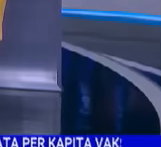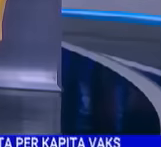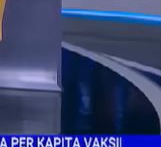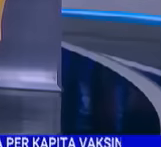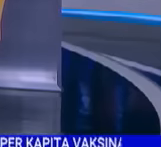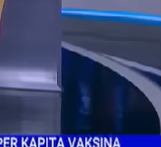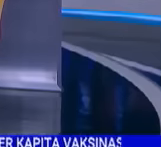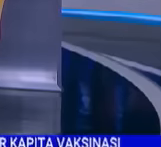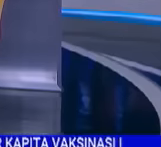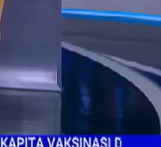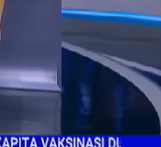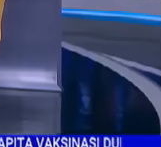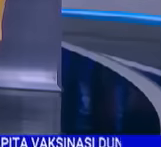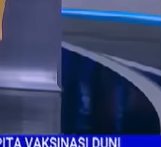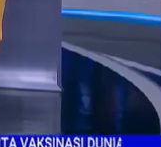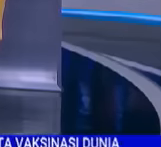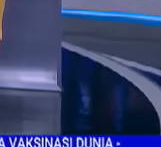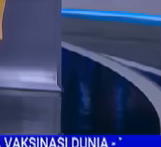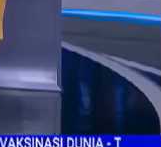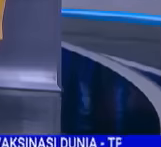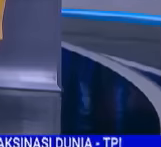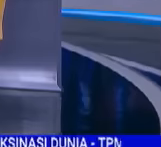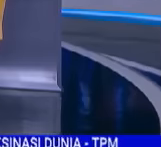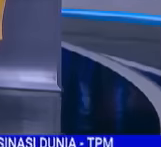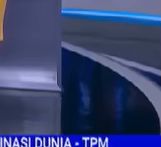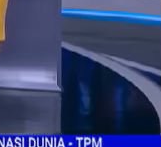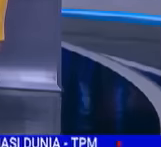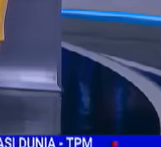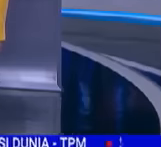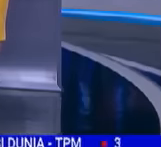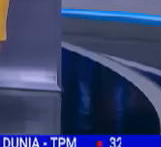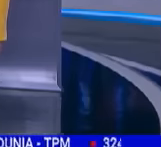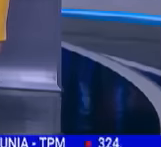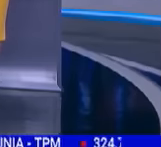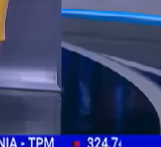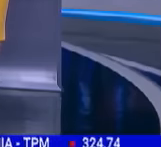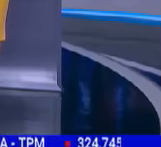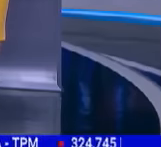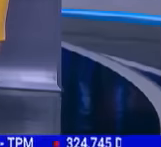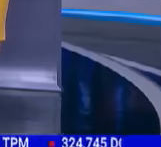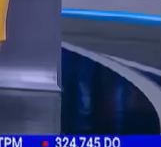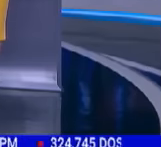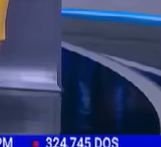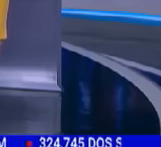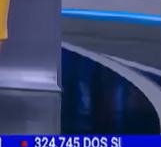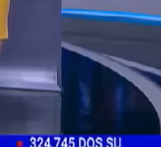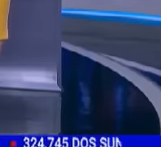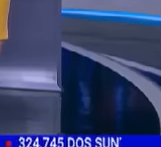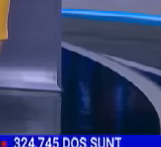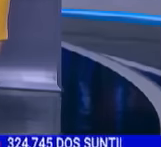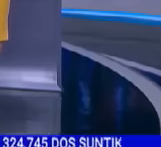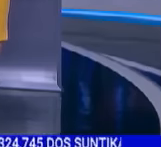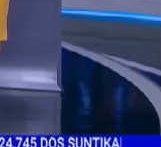jangkitan COVID-19. Juga teruskan kesetiaan anda bersama RTM bagi menyaksikan program Salam